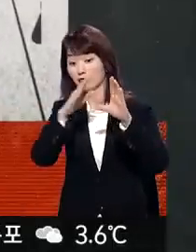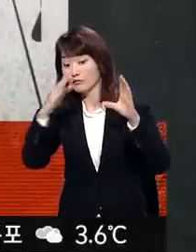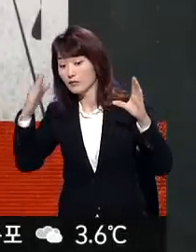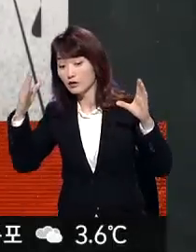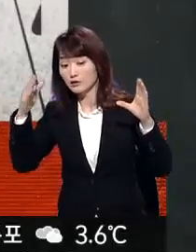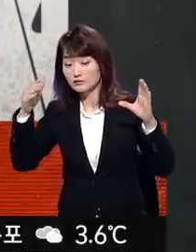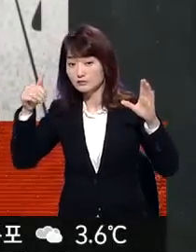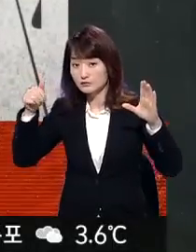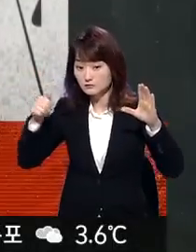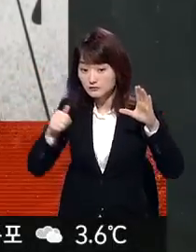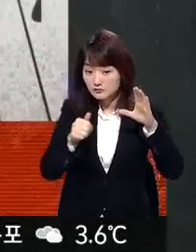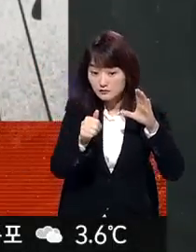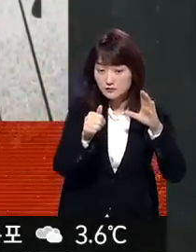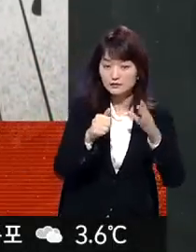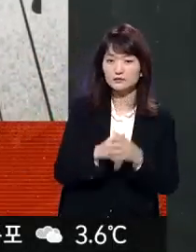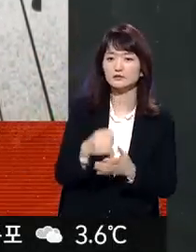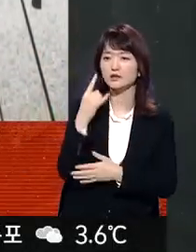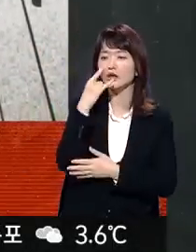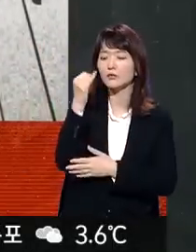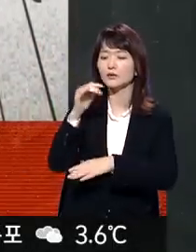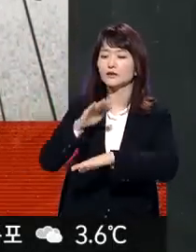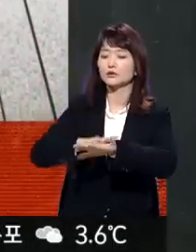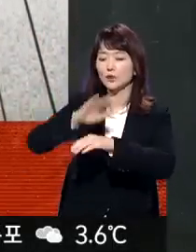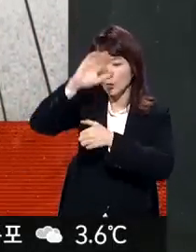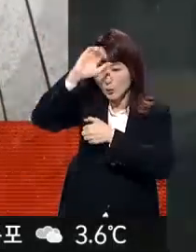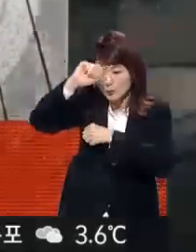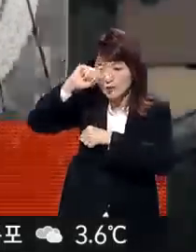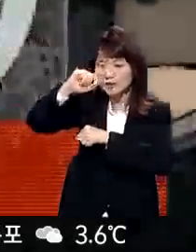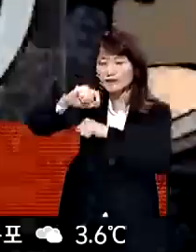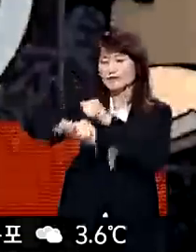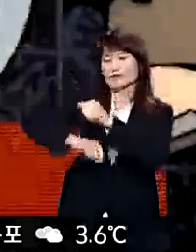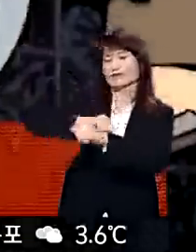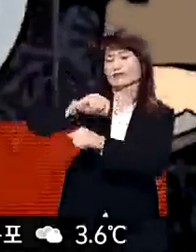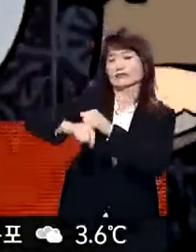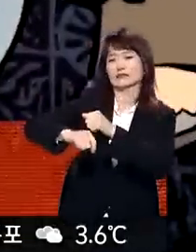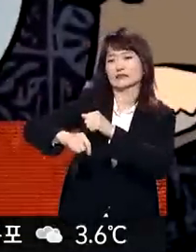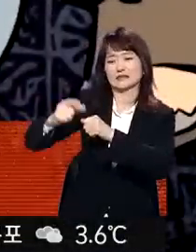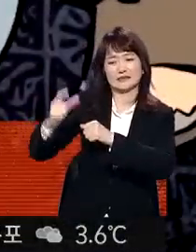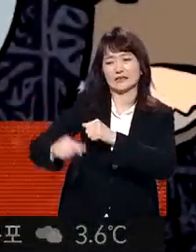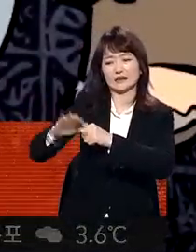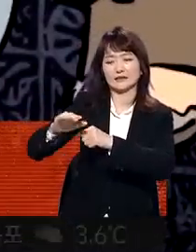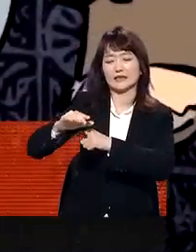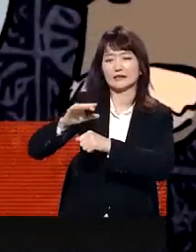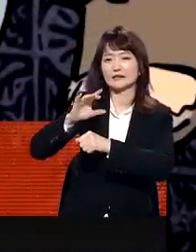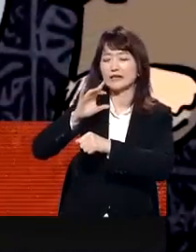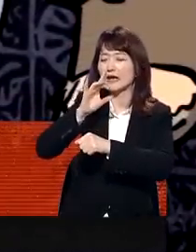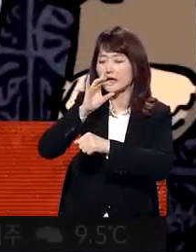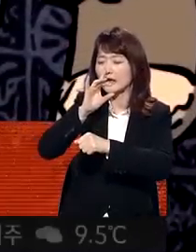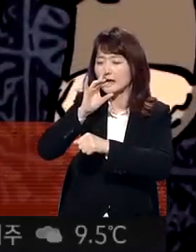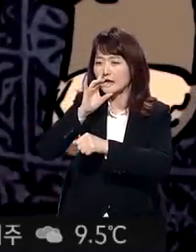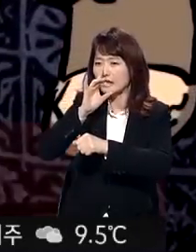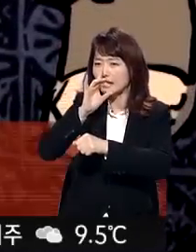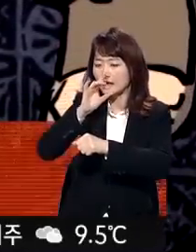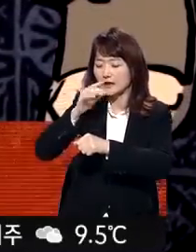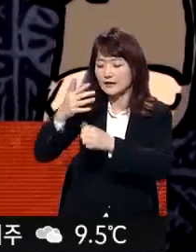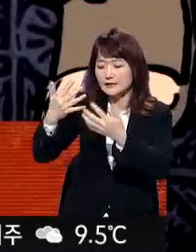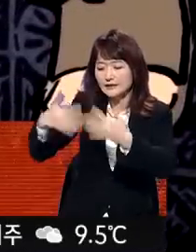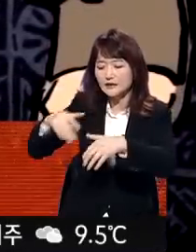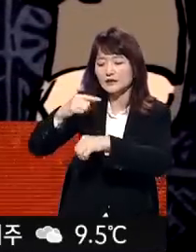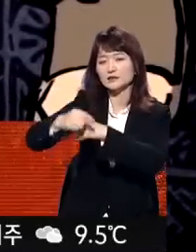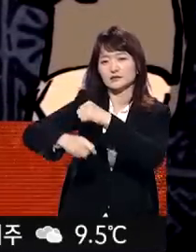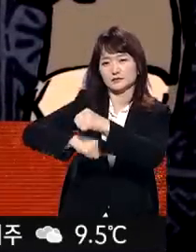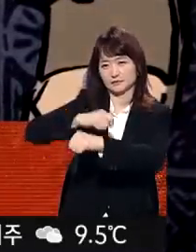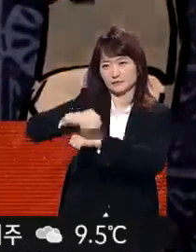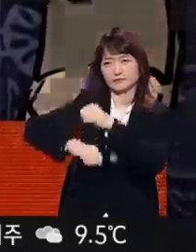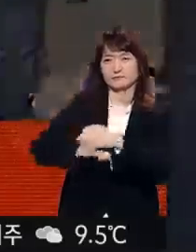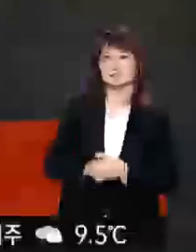그런 이야기를 했잖아요. 손발이 테이프로 묶여 있었다. 하지만 그게 탄탄하게 묶여 있는 게 아니라 헐겁게 묶여 있었다고 했는데, 알고 보니까 이 사람이